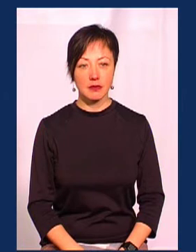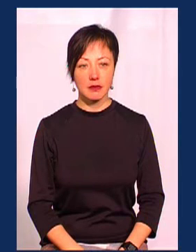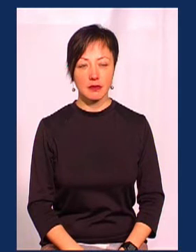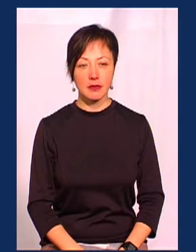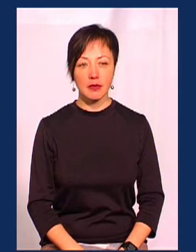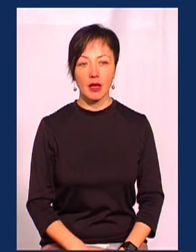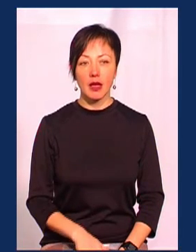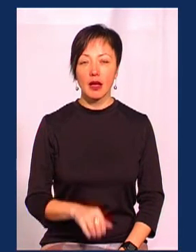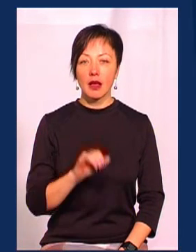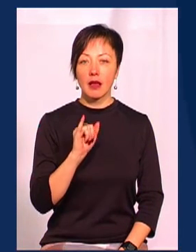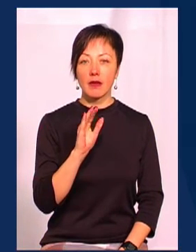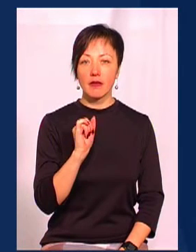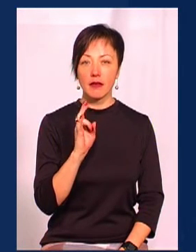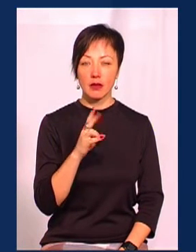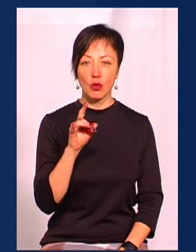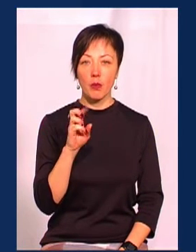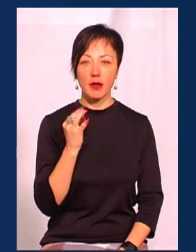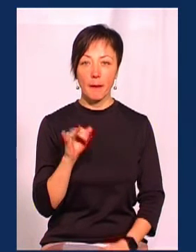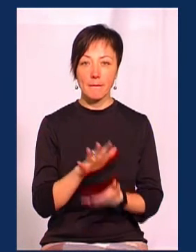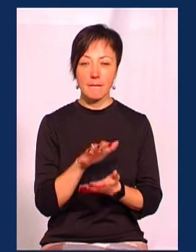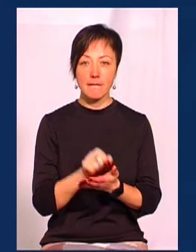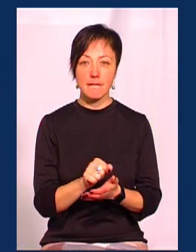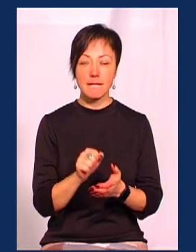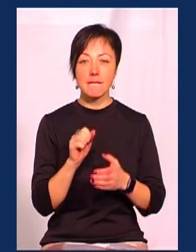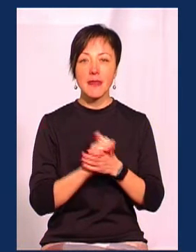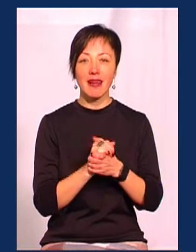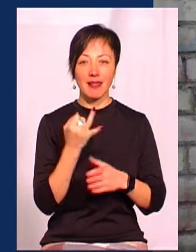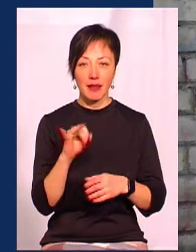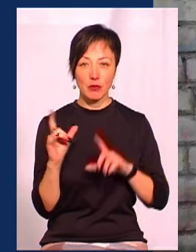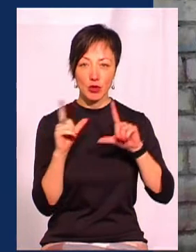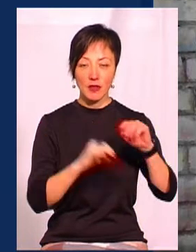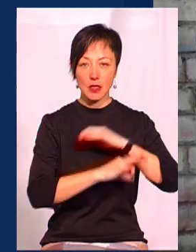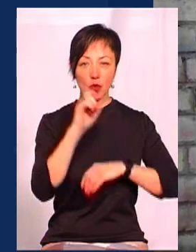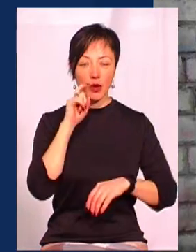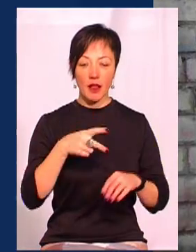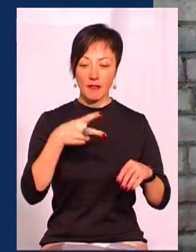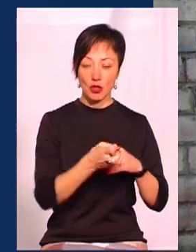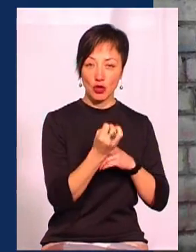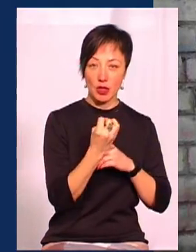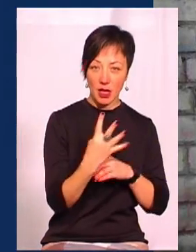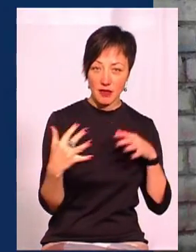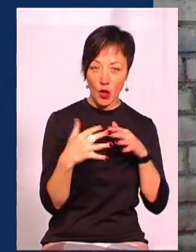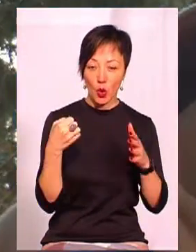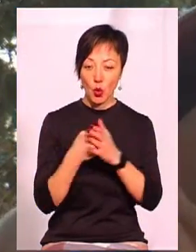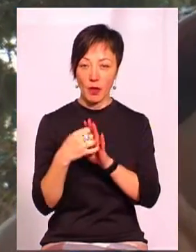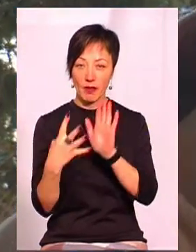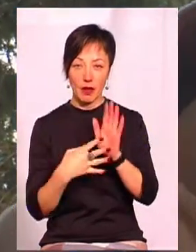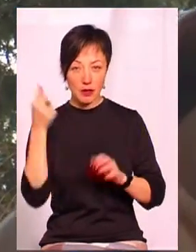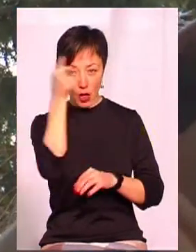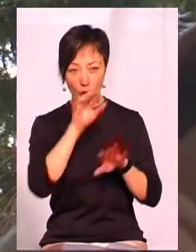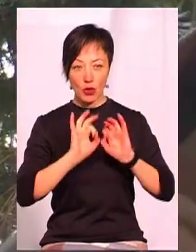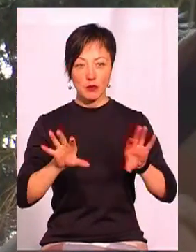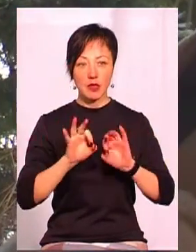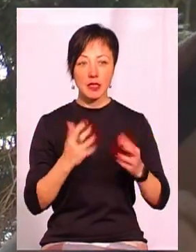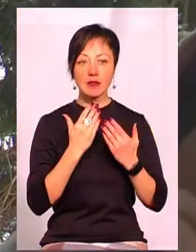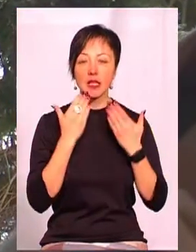Іван Друбний під позивним «Мирний» пішов добровольцем воювати на схід України. Був на війні з 2014 по 2019 рік. Розповідає,